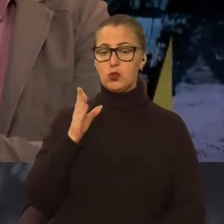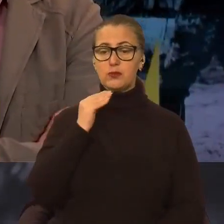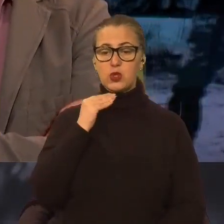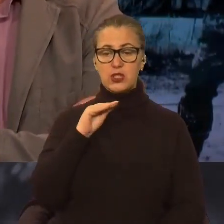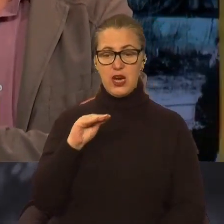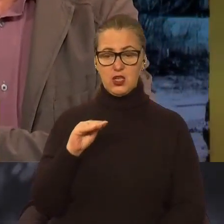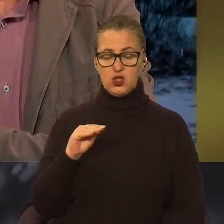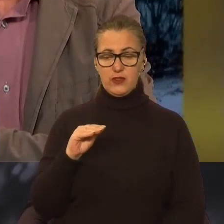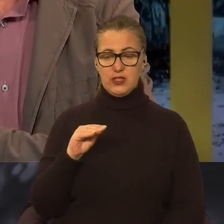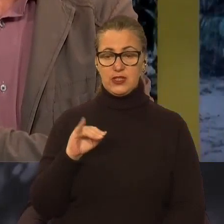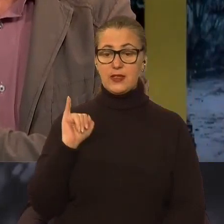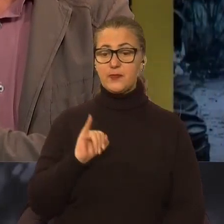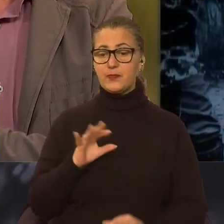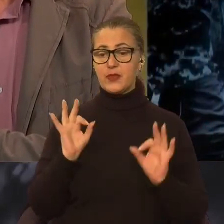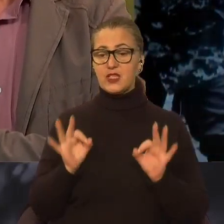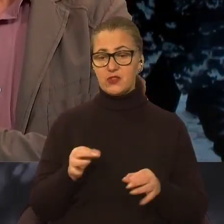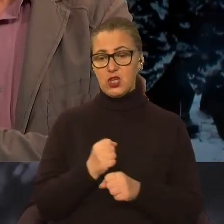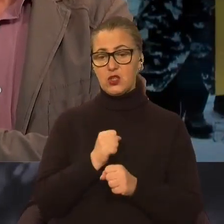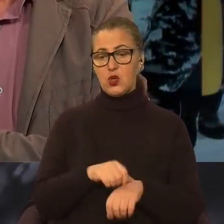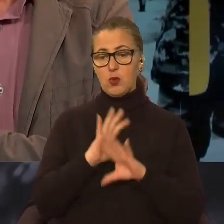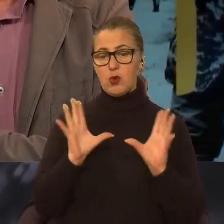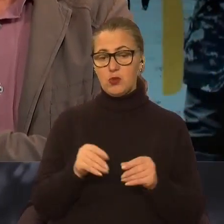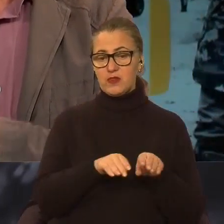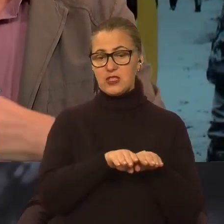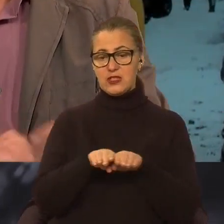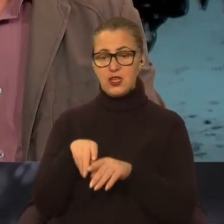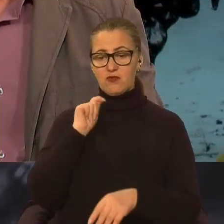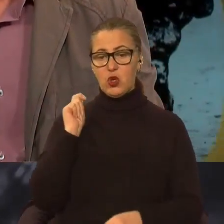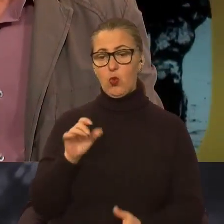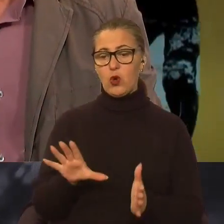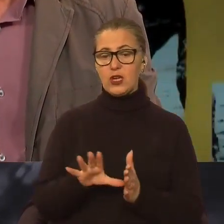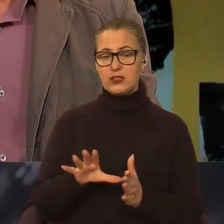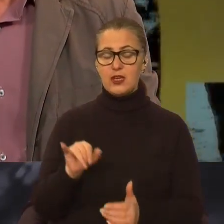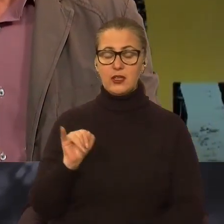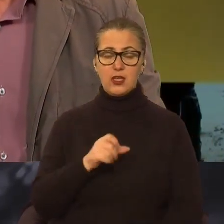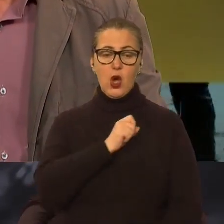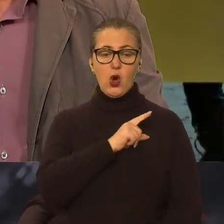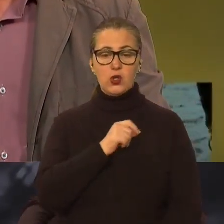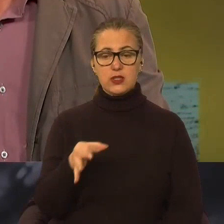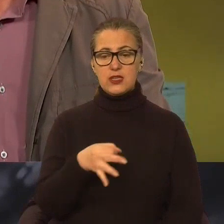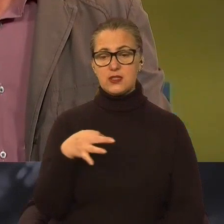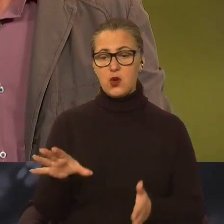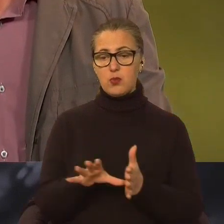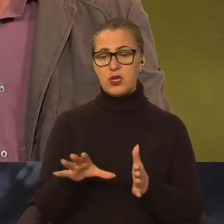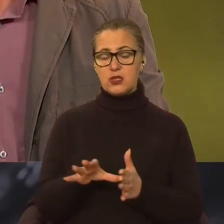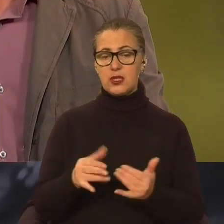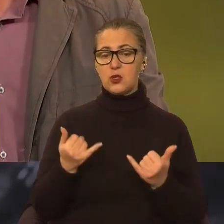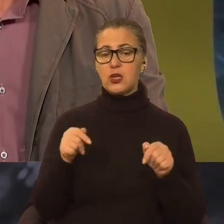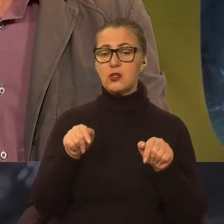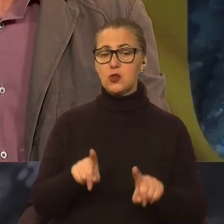і звичайно робимо все на рівні Укренерго і одесаобленерго для того щоб